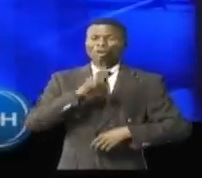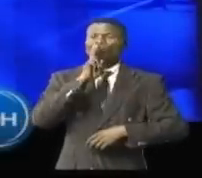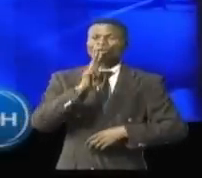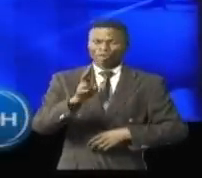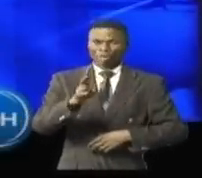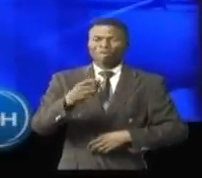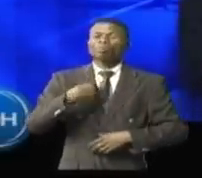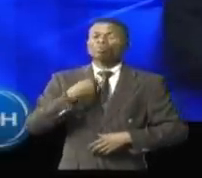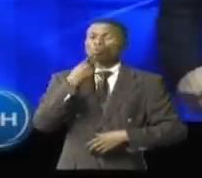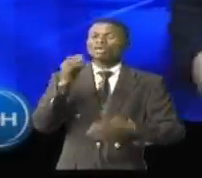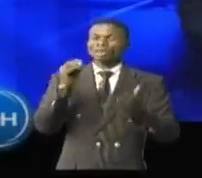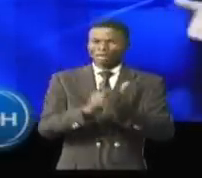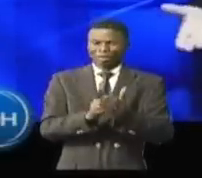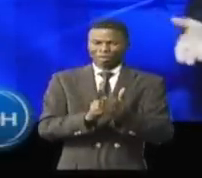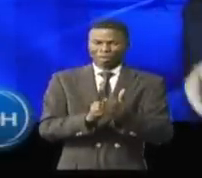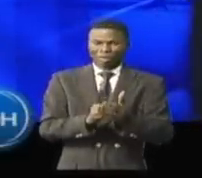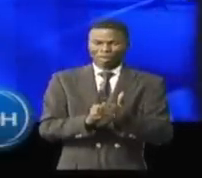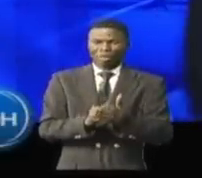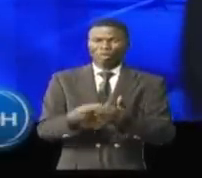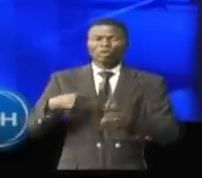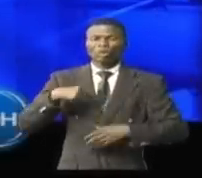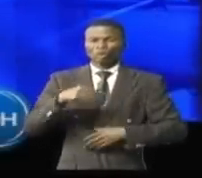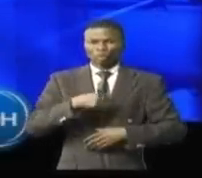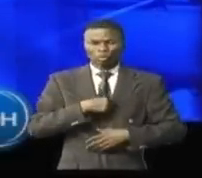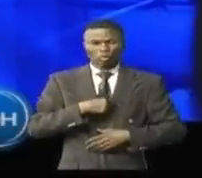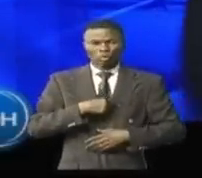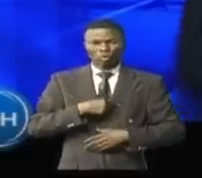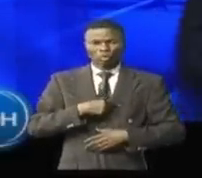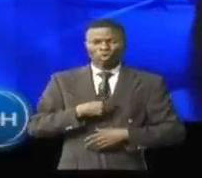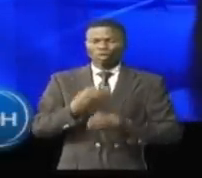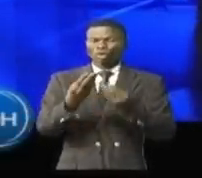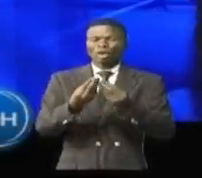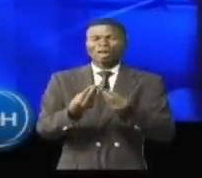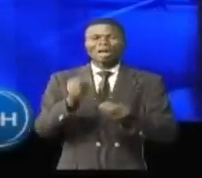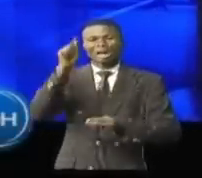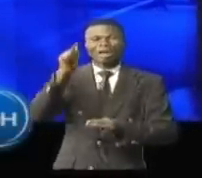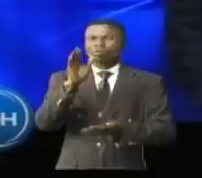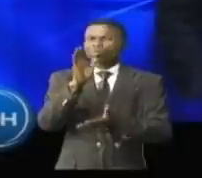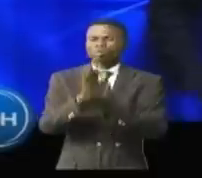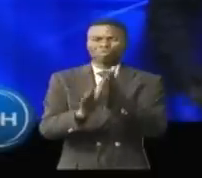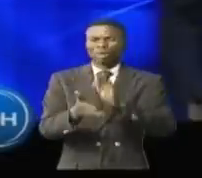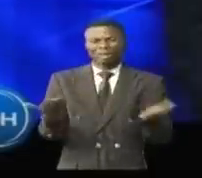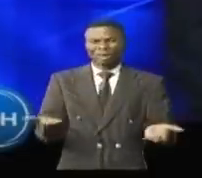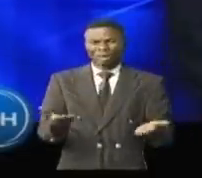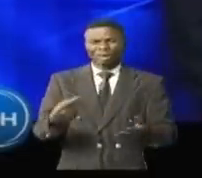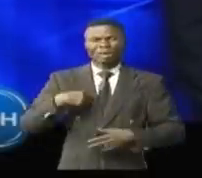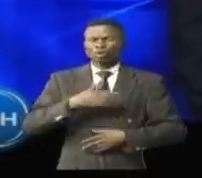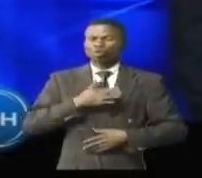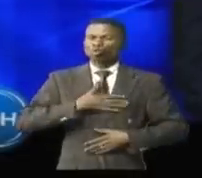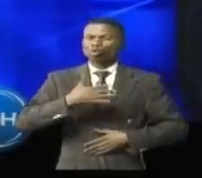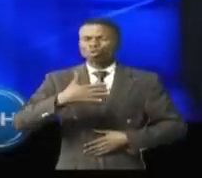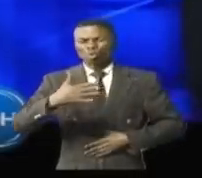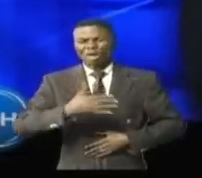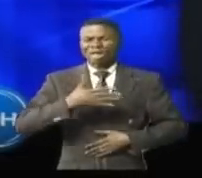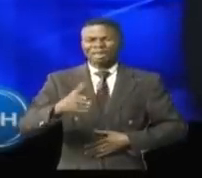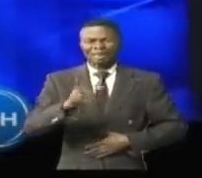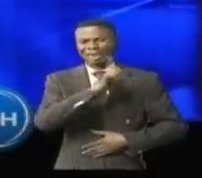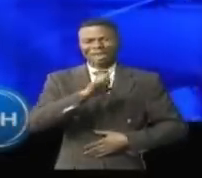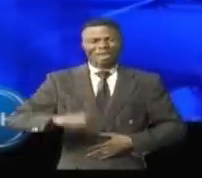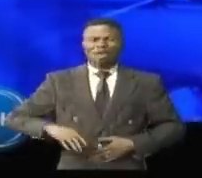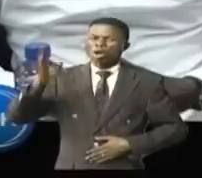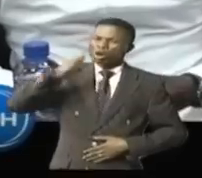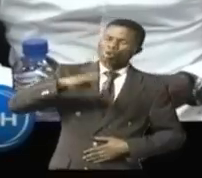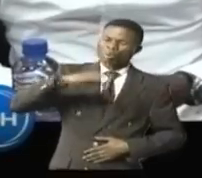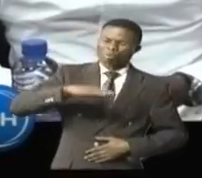je répète, parce que nous n'avons pas eu de bons résultats et les derniers moments, nous avons tenté, essayé de le faire. Mais merci pour